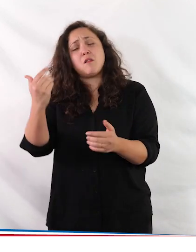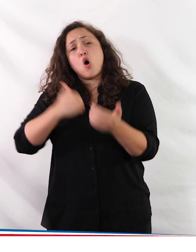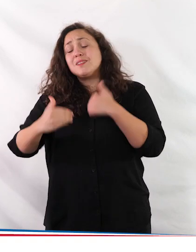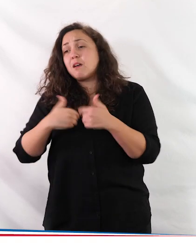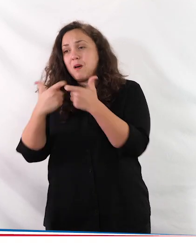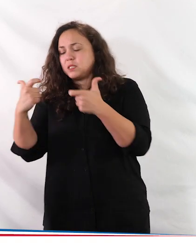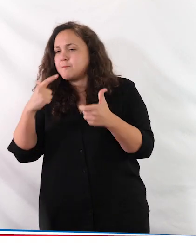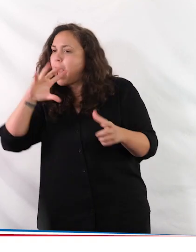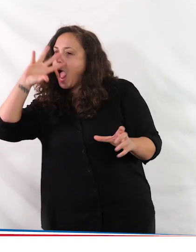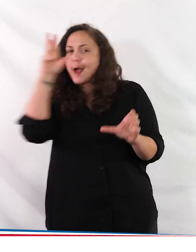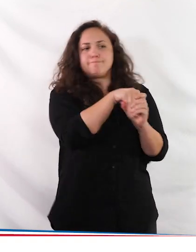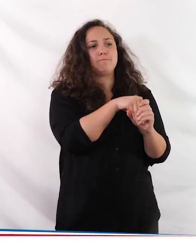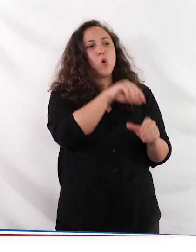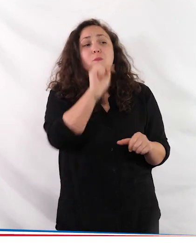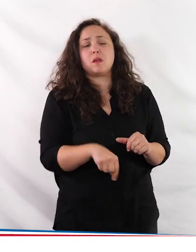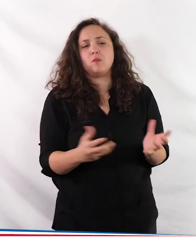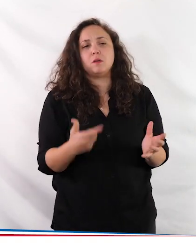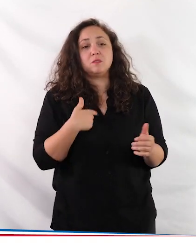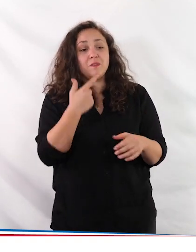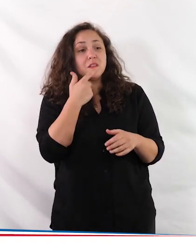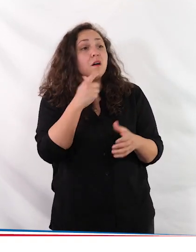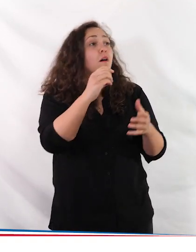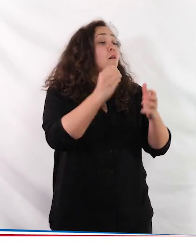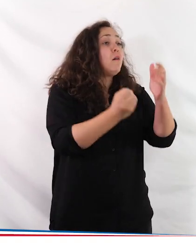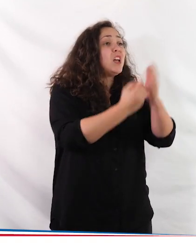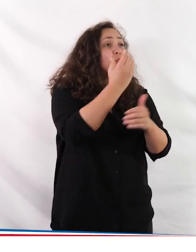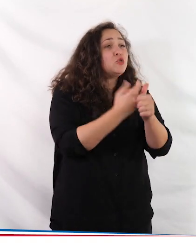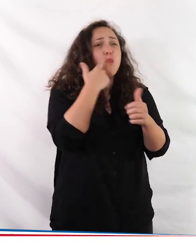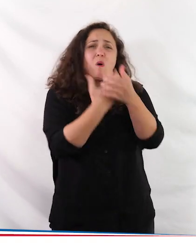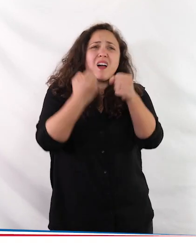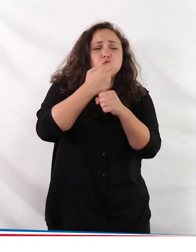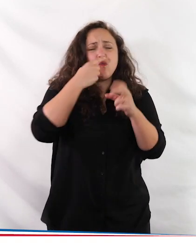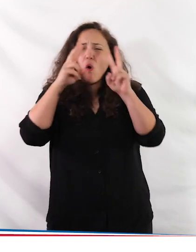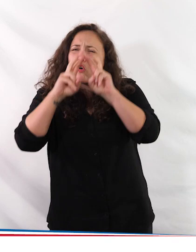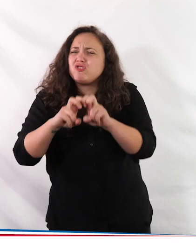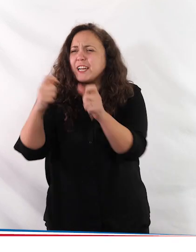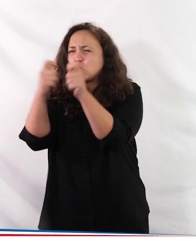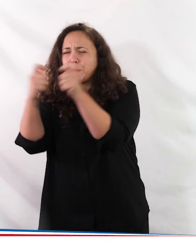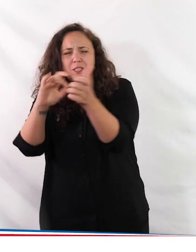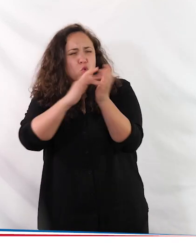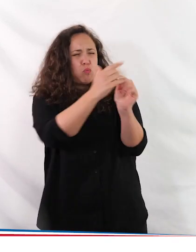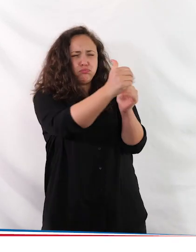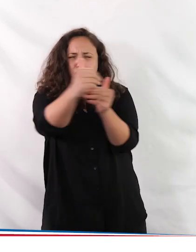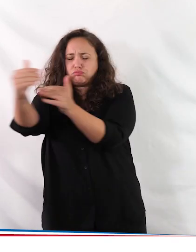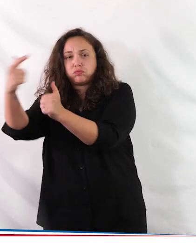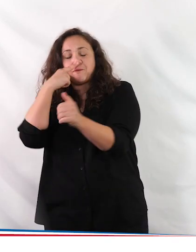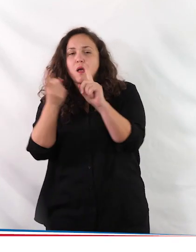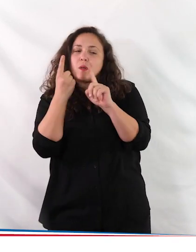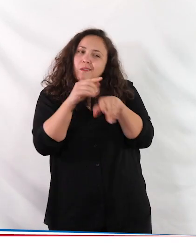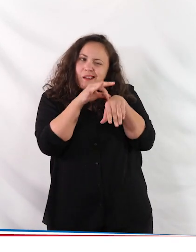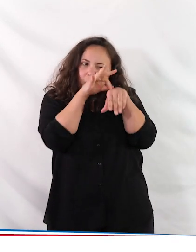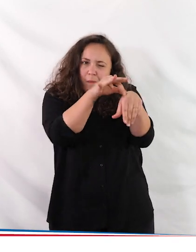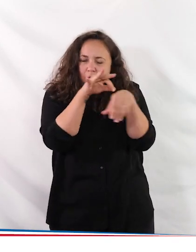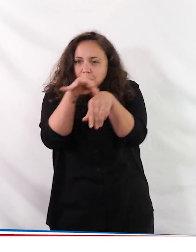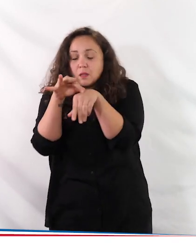la question du handicap et de l'accessibilité, c'est-à-dire accompagner l'innovation, la création, la recherche, les